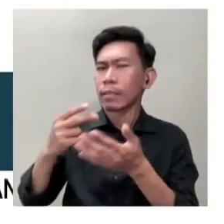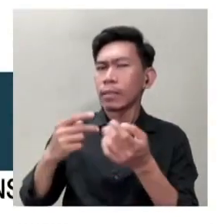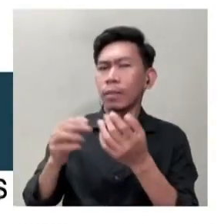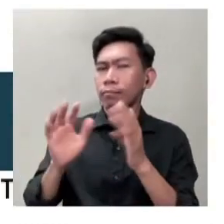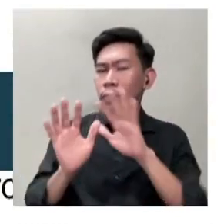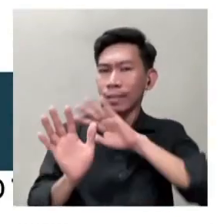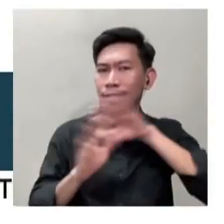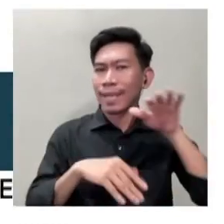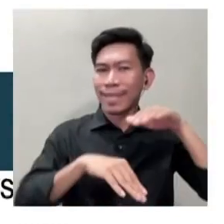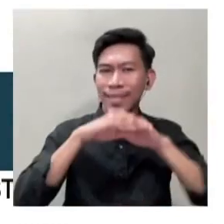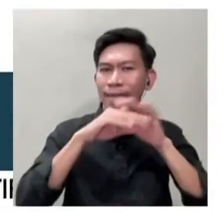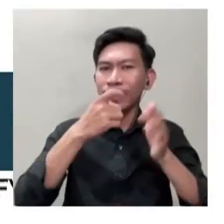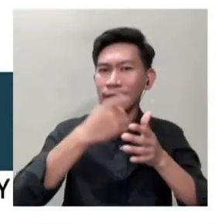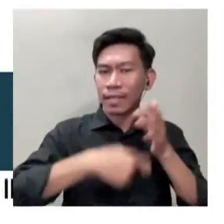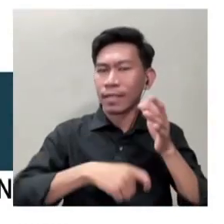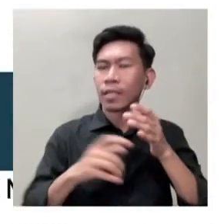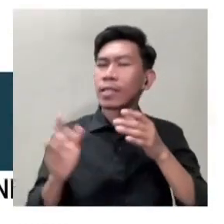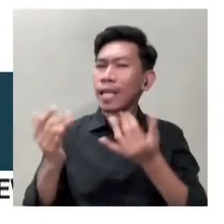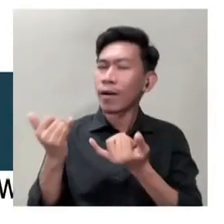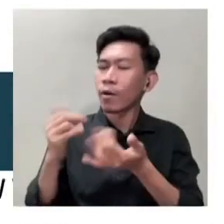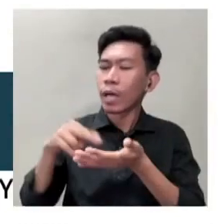value ng bigas?